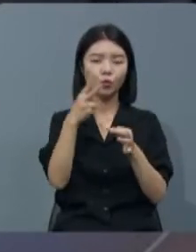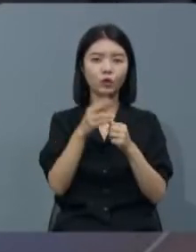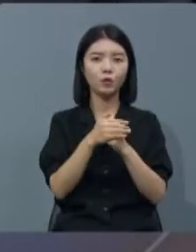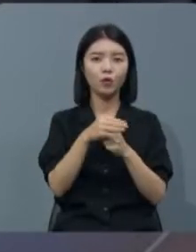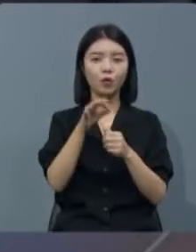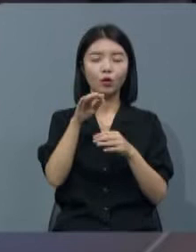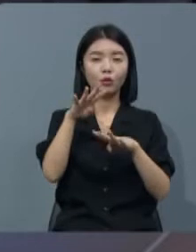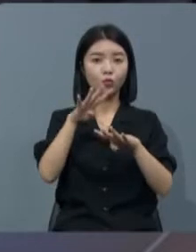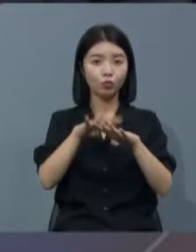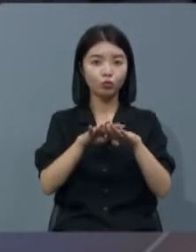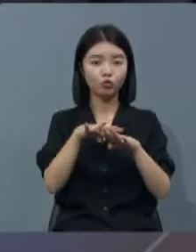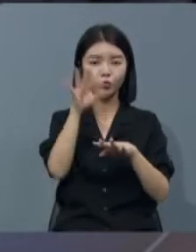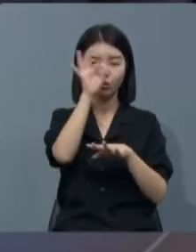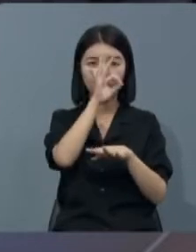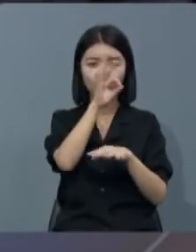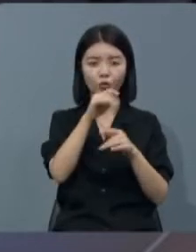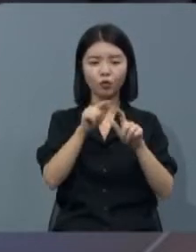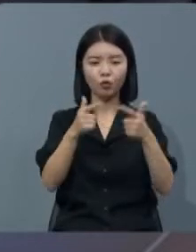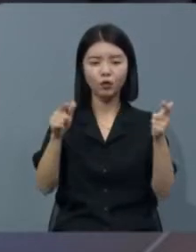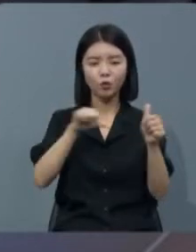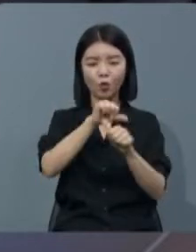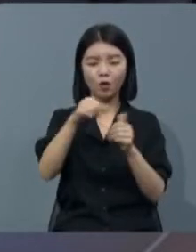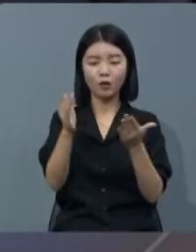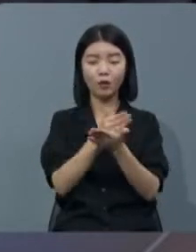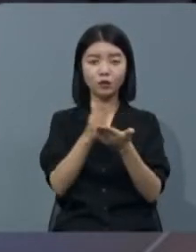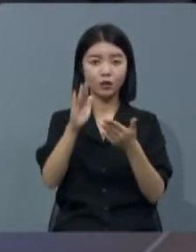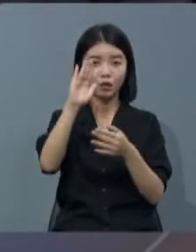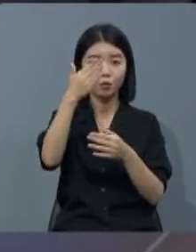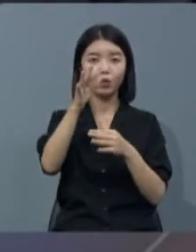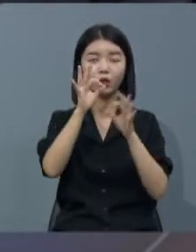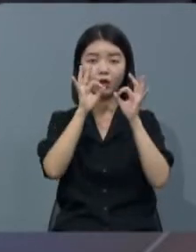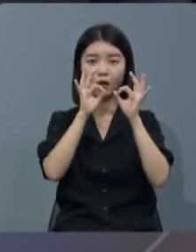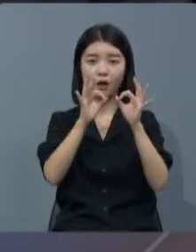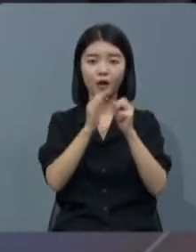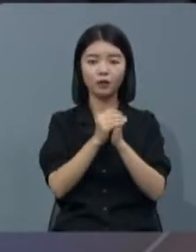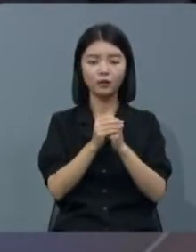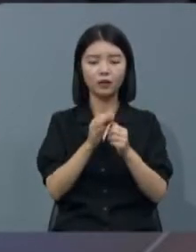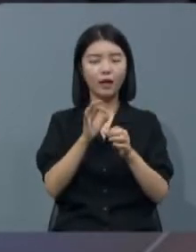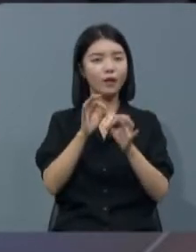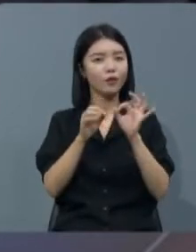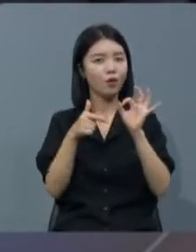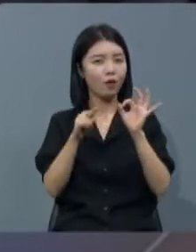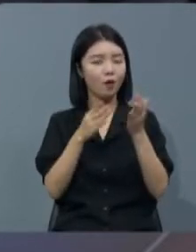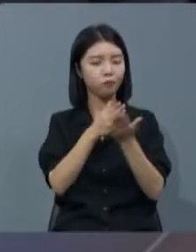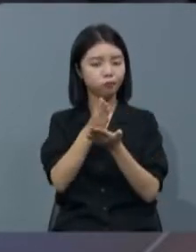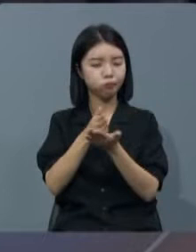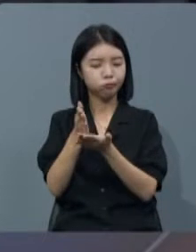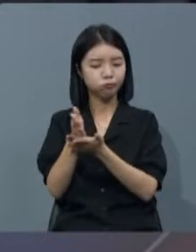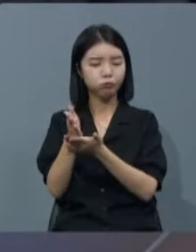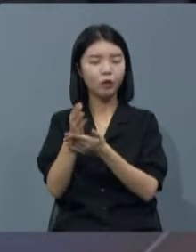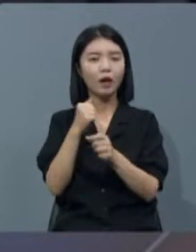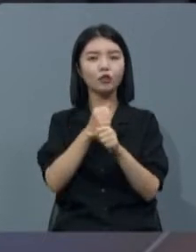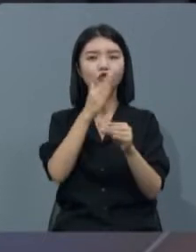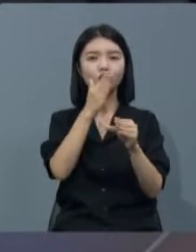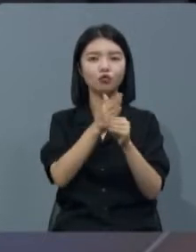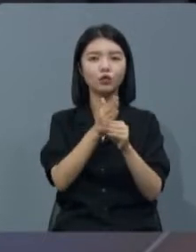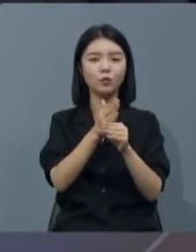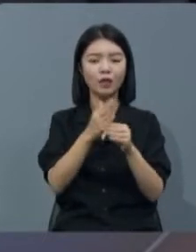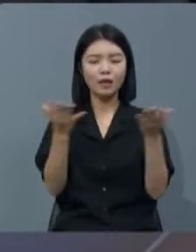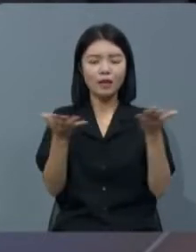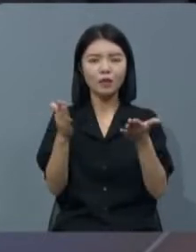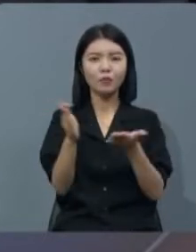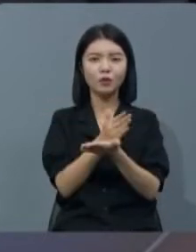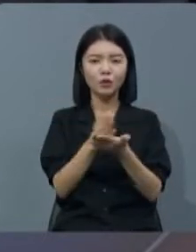농축식품부, 환경부 뭐 이런 여러 부처로 나눠지다 보니 약 10여 개의 다양한 부처에서 다루고 있어서 업무 분산으로